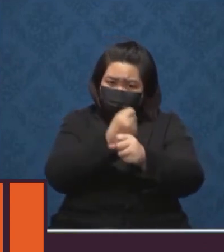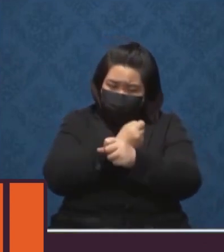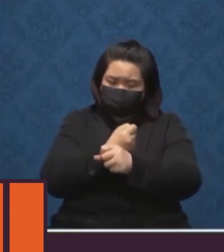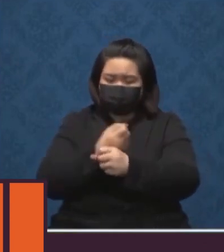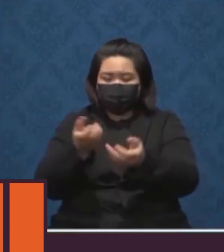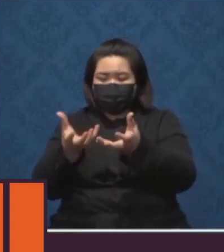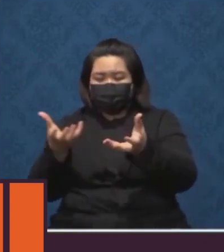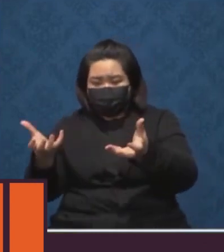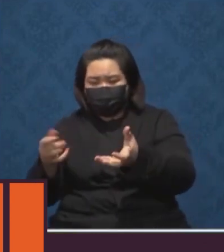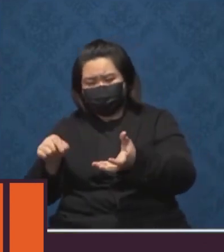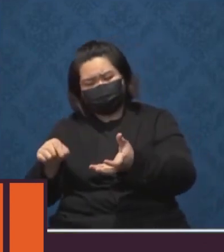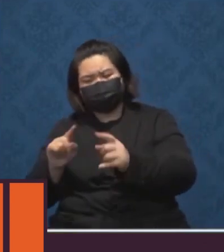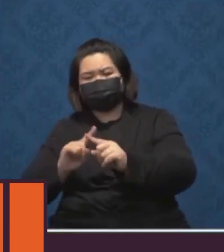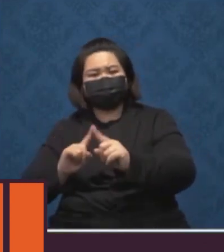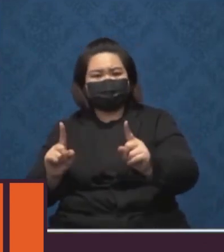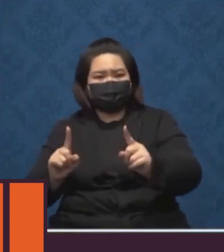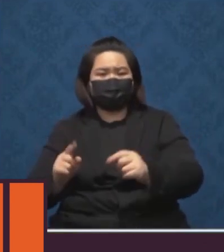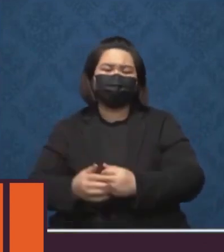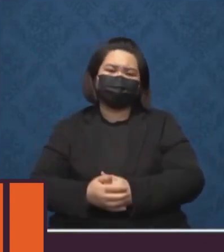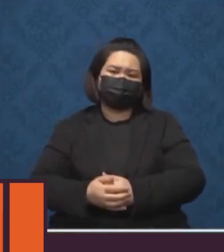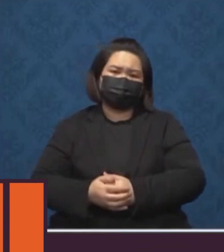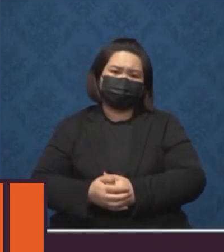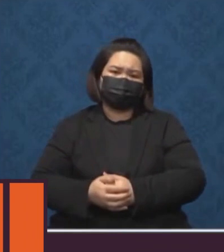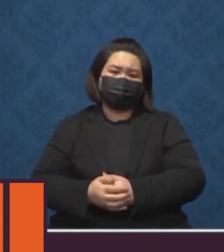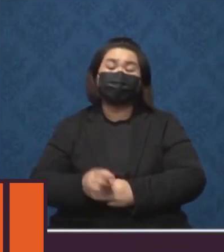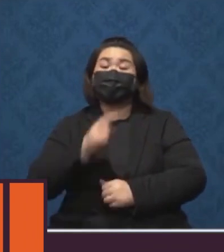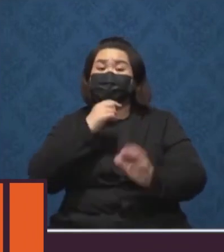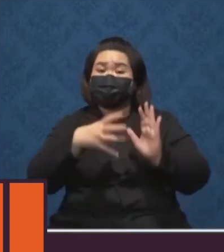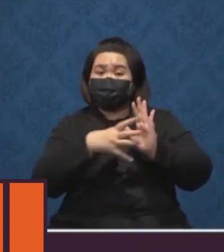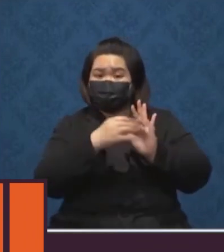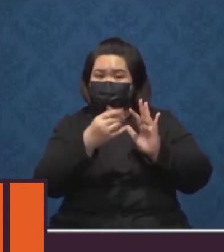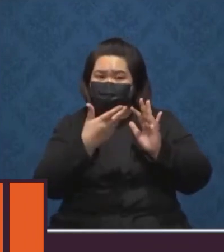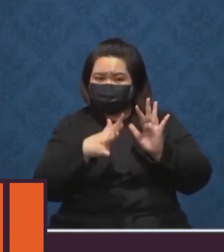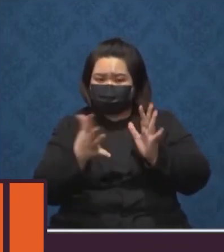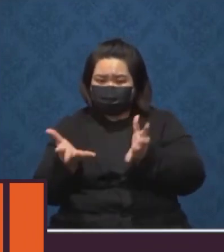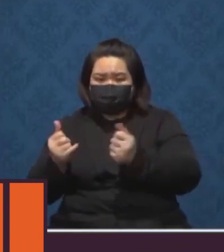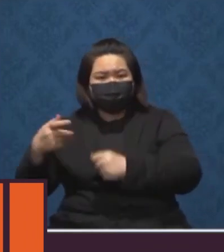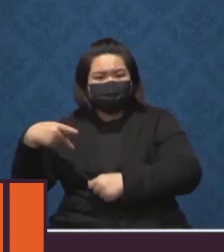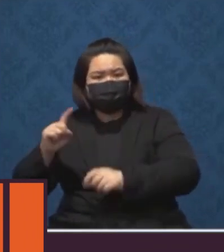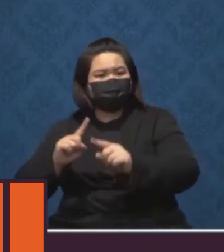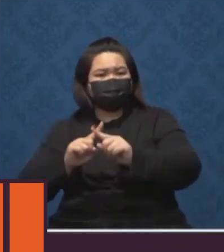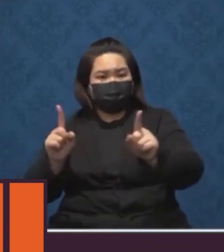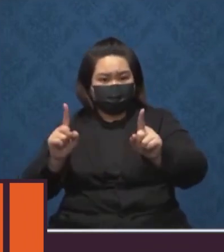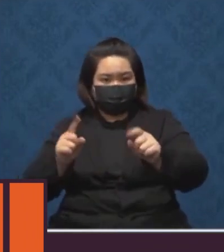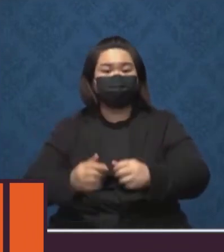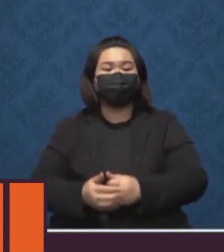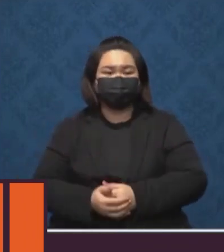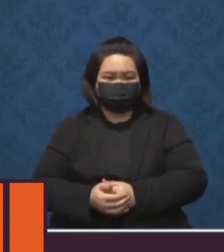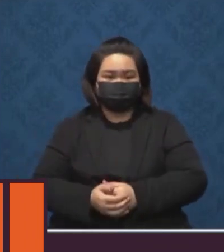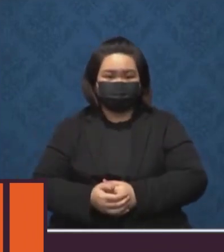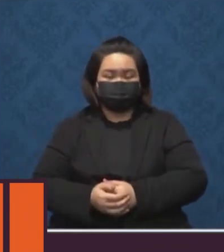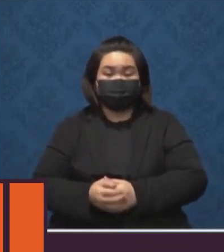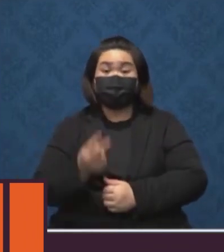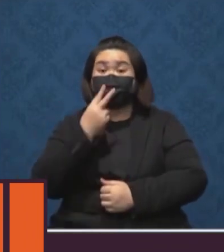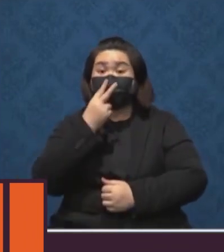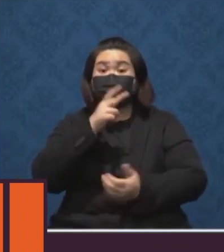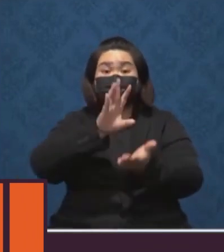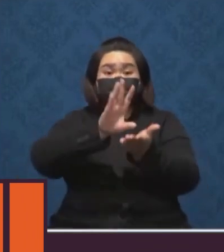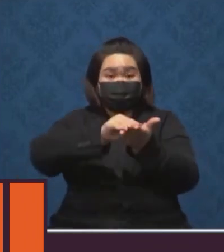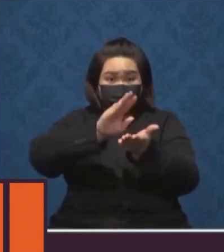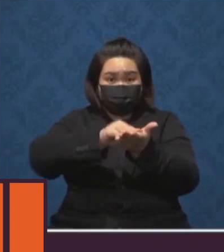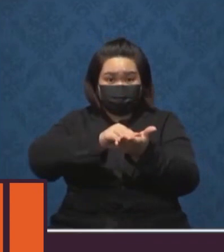กัน มันก็จะทำให้ผลรบที่ออกมา่างกัอยส้เชิงครัและเมอเข้าไปดูรายลเอียดนะครับ ก็เหนว่า